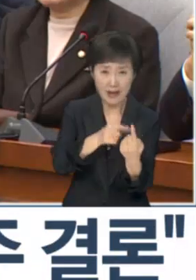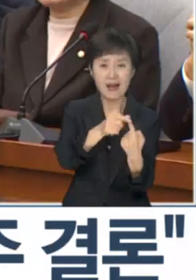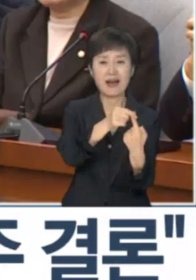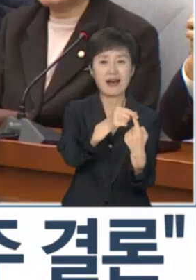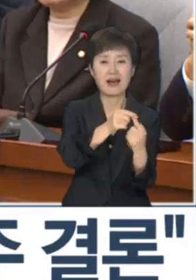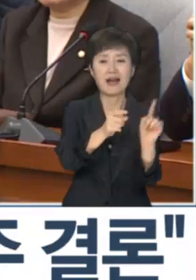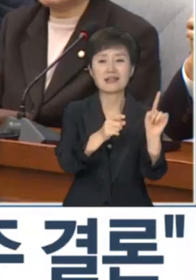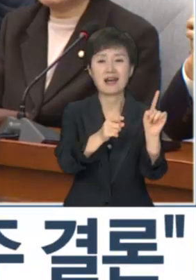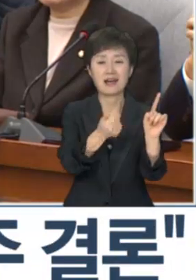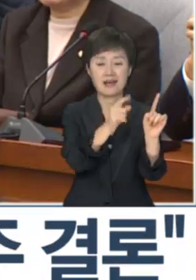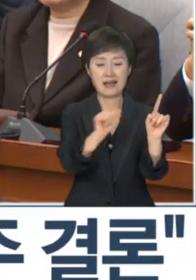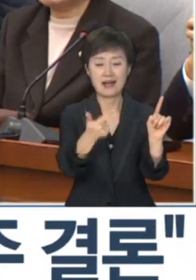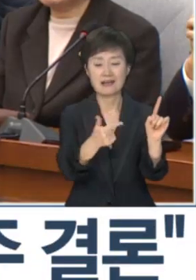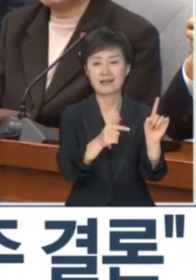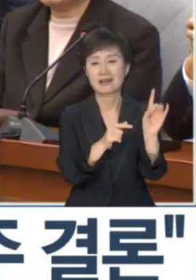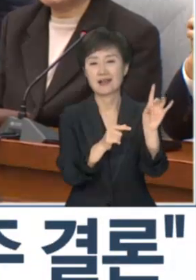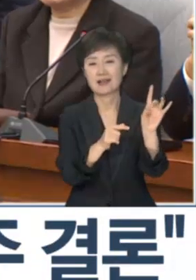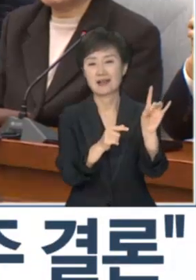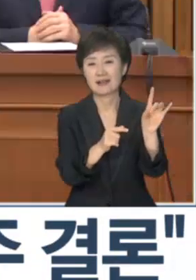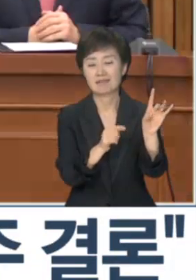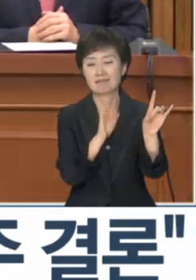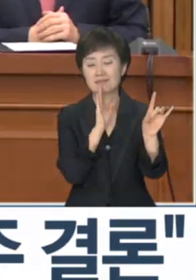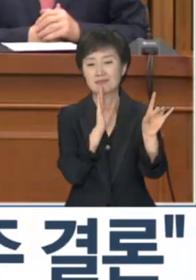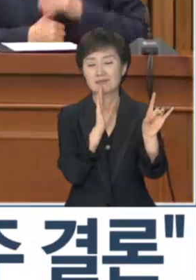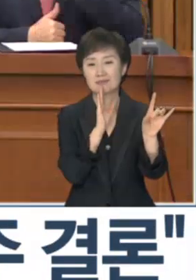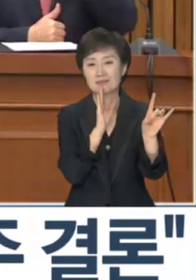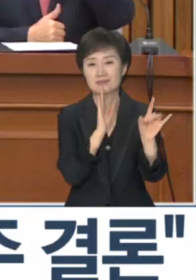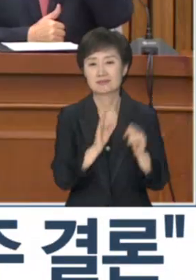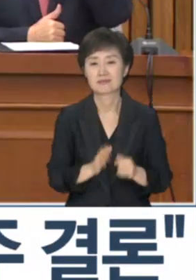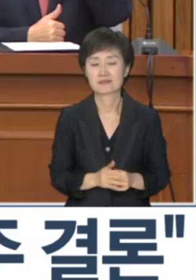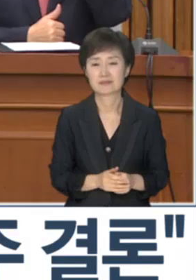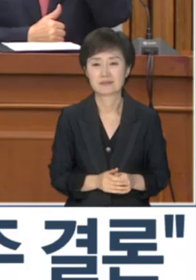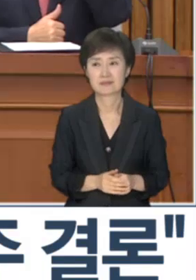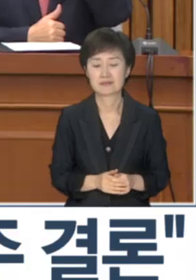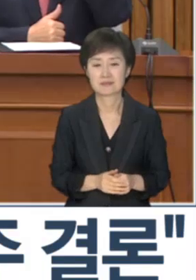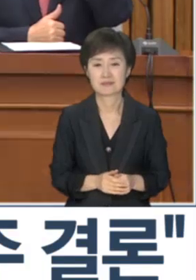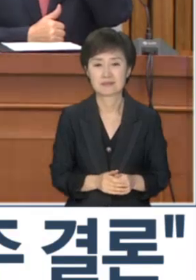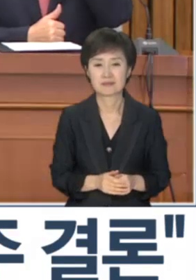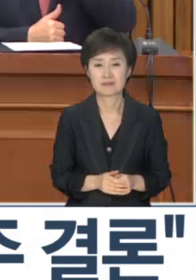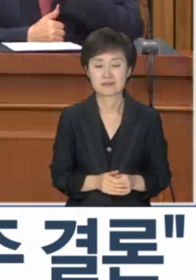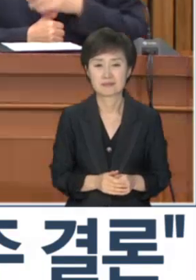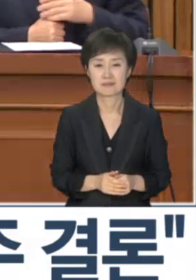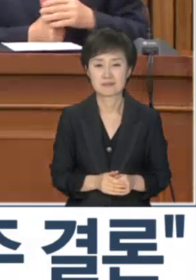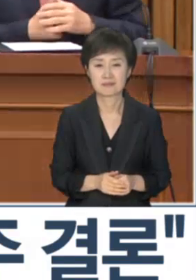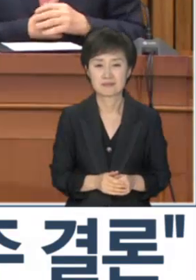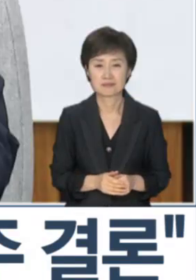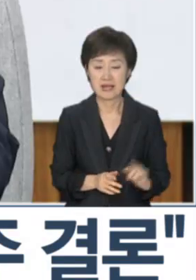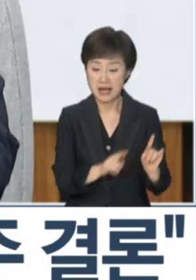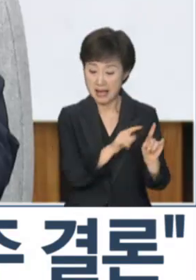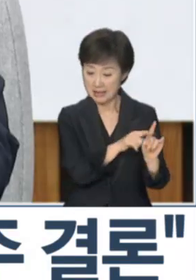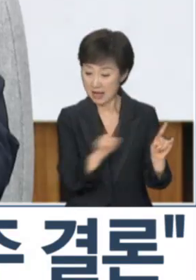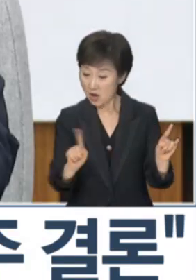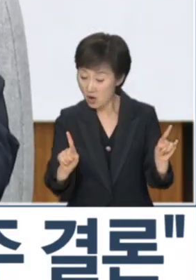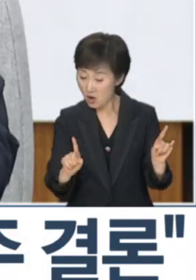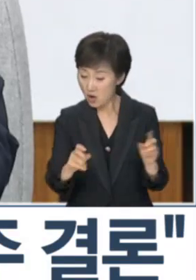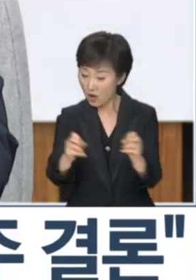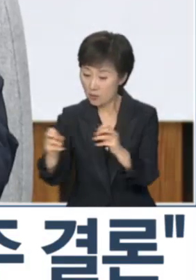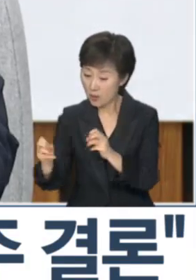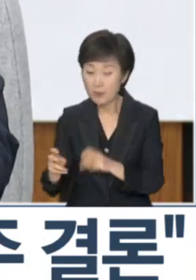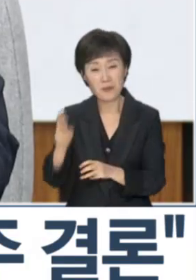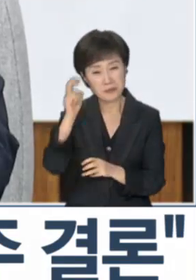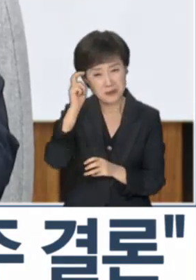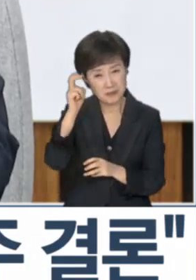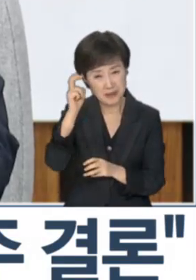지금 한동훈 장관으로 지금 몰아가는 그런 분위기가 형성이 되어 있기 때문에 논의 자체도 그런 분위기일까요 지금?